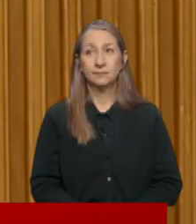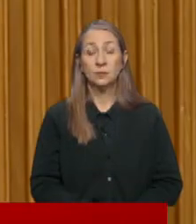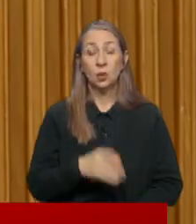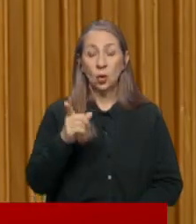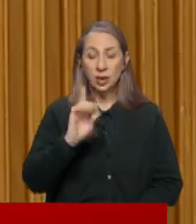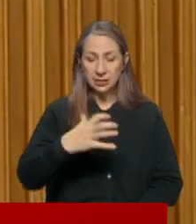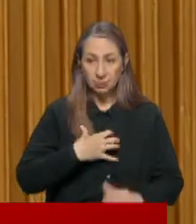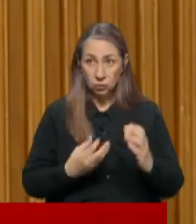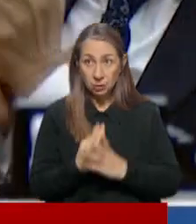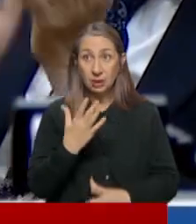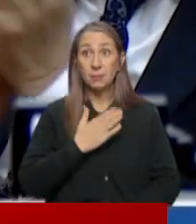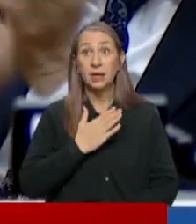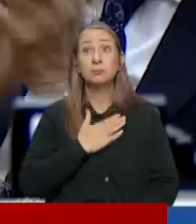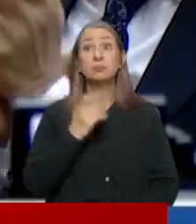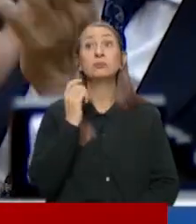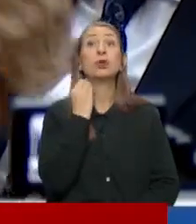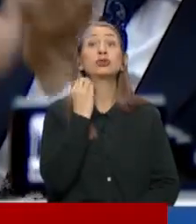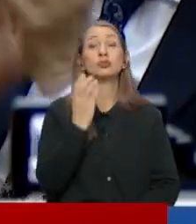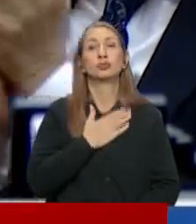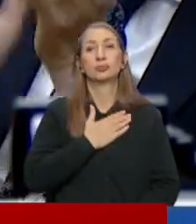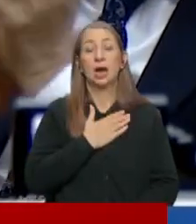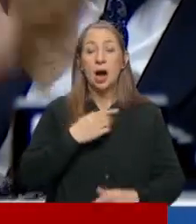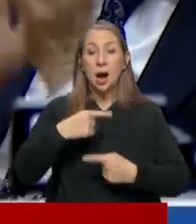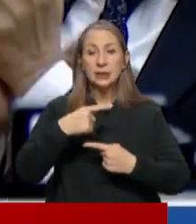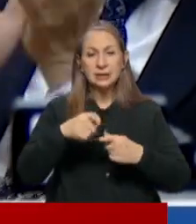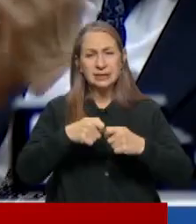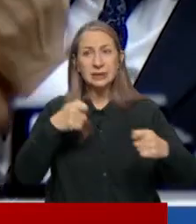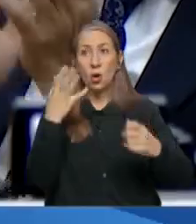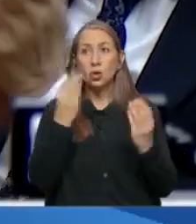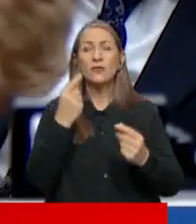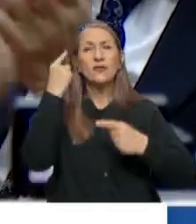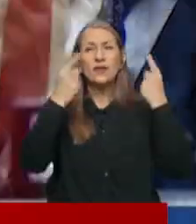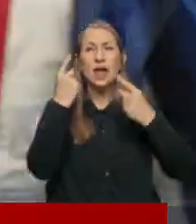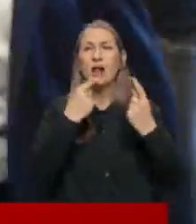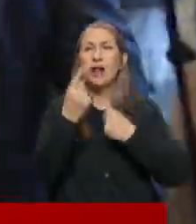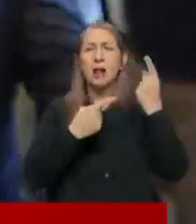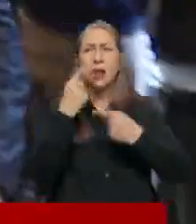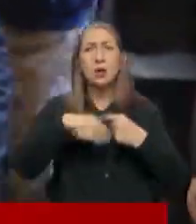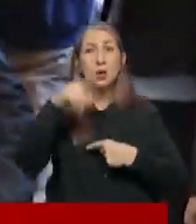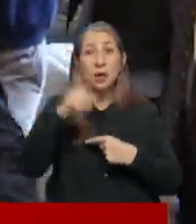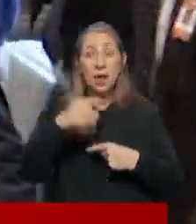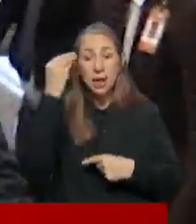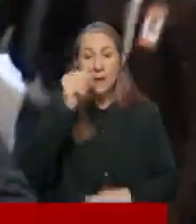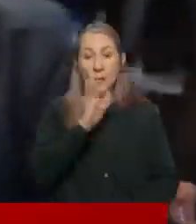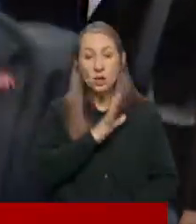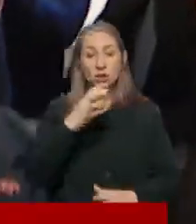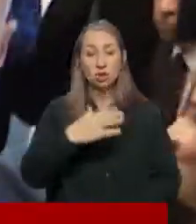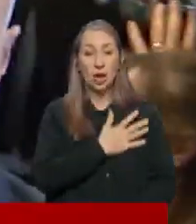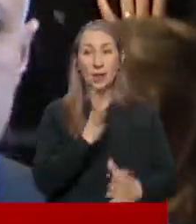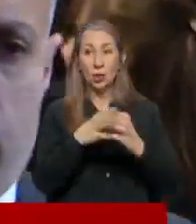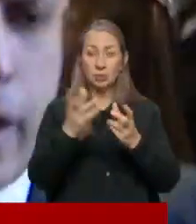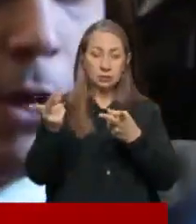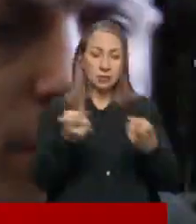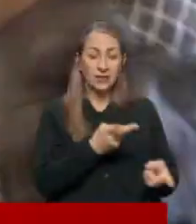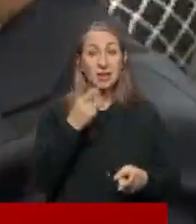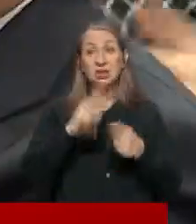Ona sahip çıkmak benim de boynumun borcudur. Aralarında gerilim olduğuna ilişkin yorumların zirve yaptığı günlerde İmamoğlu'nu CHP grubuna